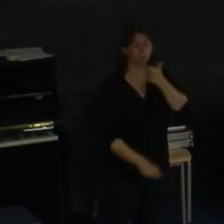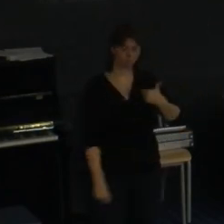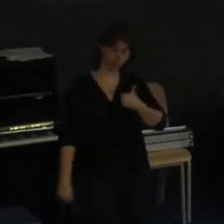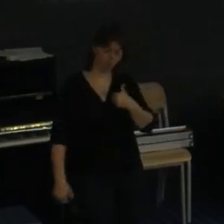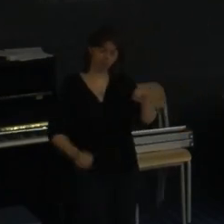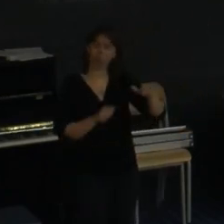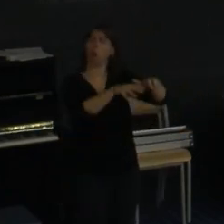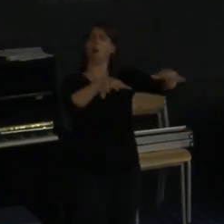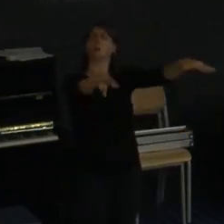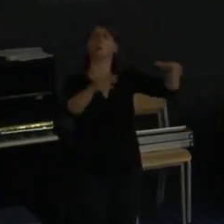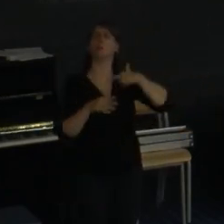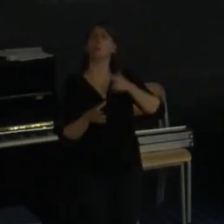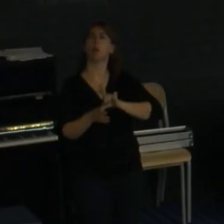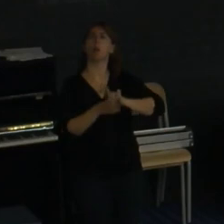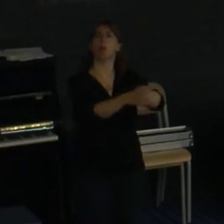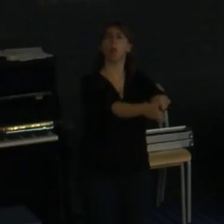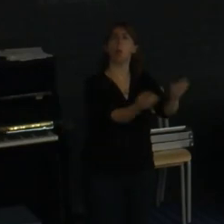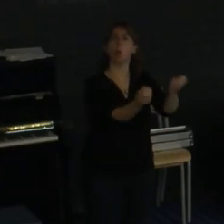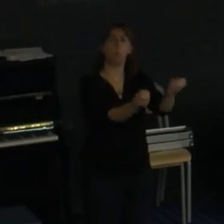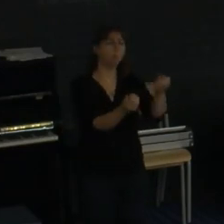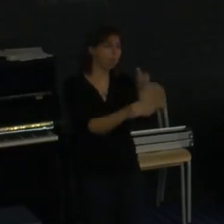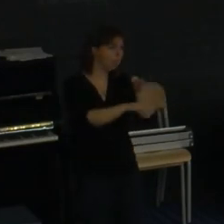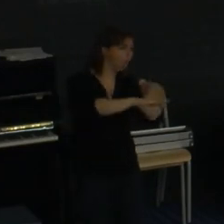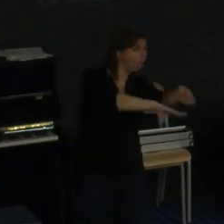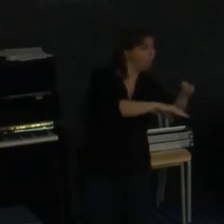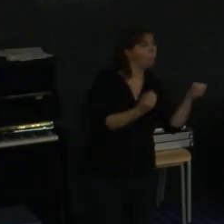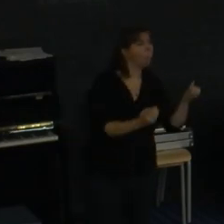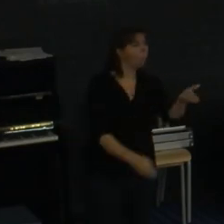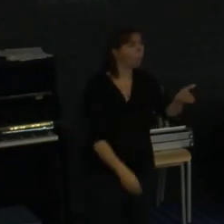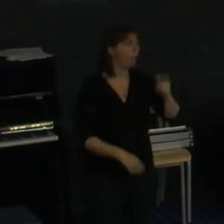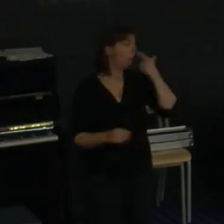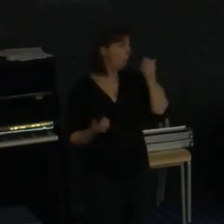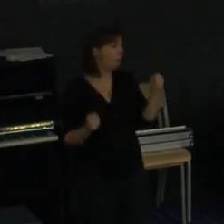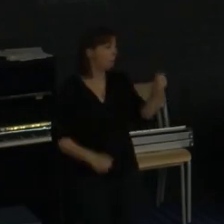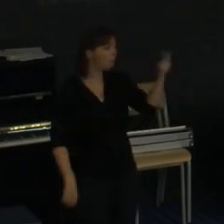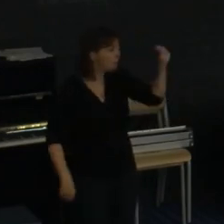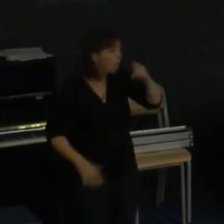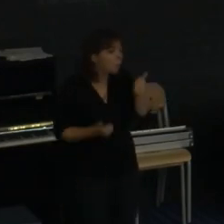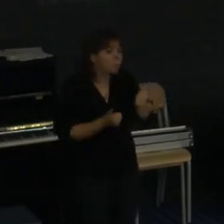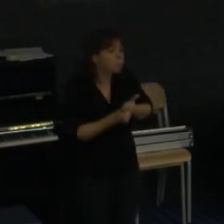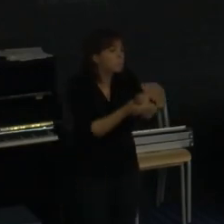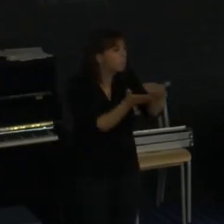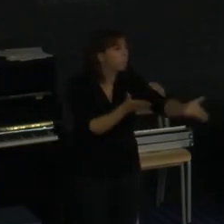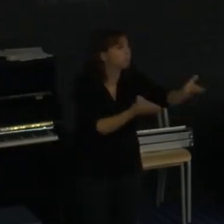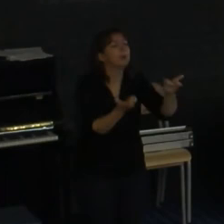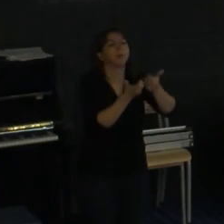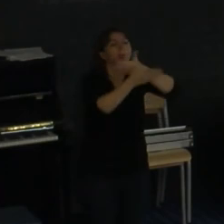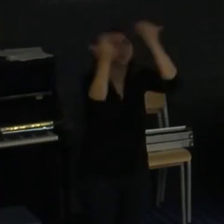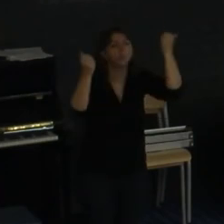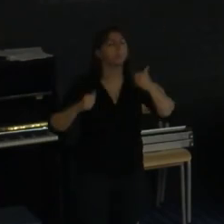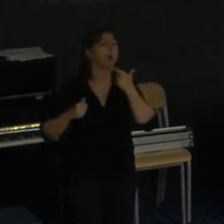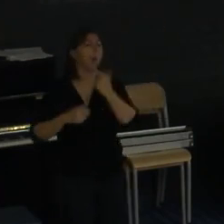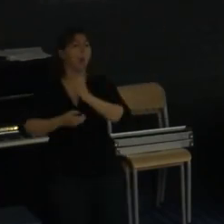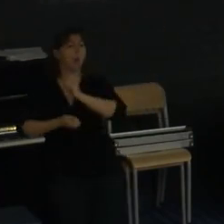connecter, sur quel port. Et on lui dit, voilà, je peux prendre n'importe quoi. En gros, si vous avez plusieurs process Python qui tournent sur